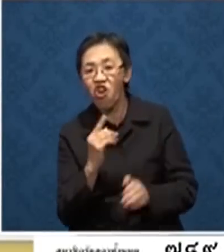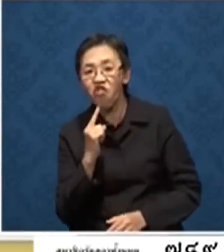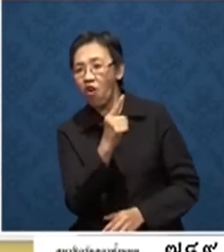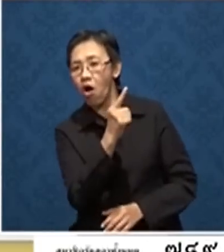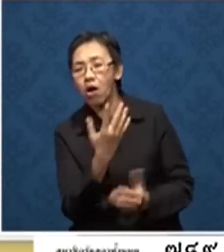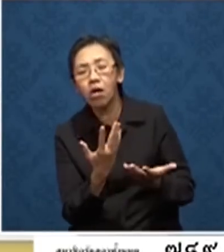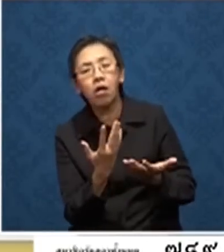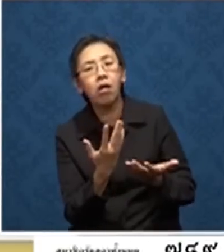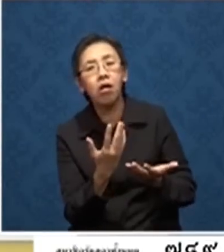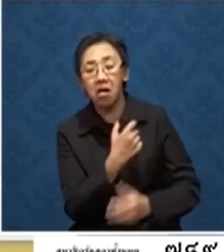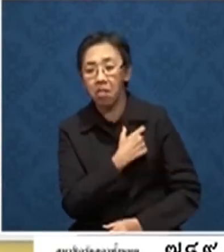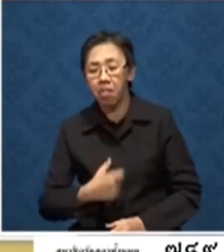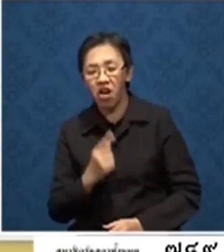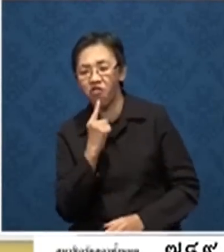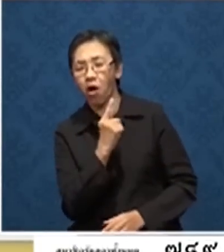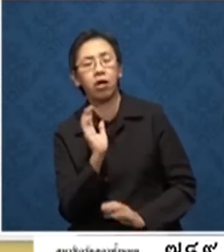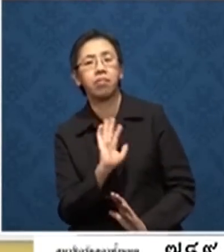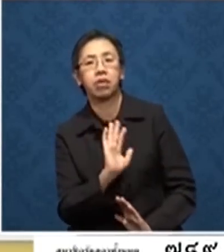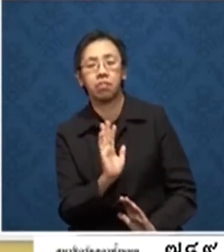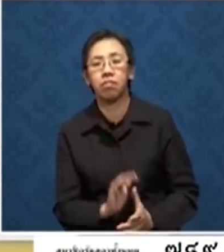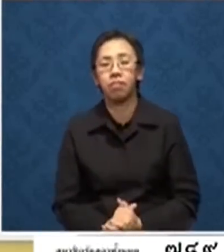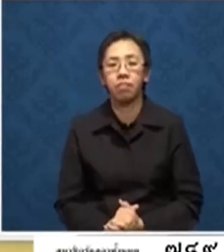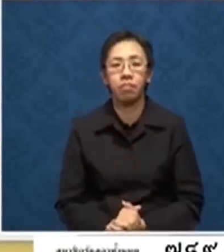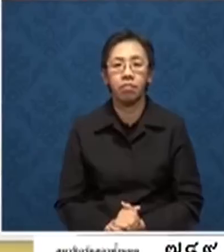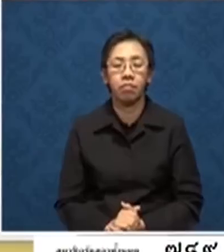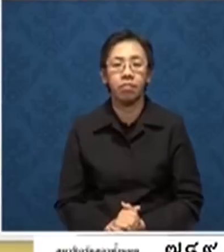พระมหากษัตริย์ในทางใดก็มิได้